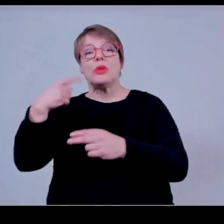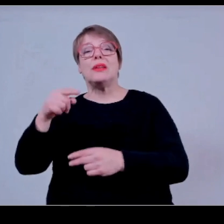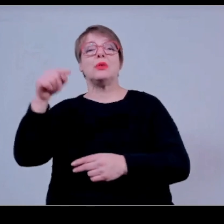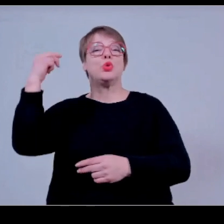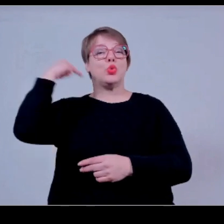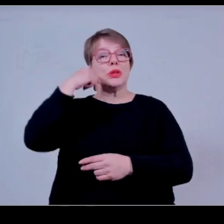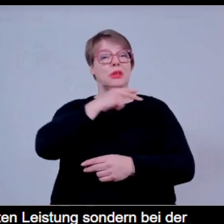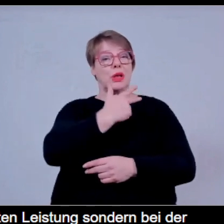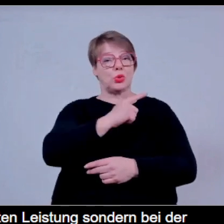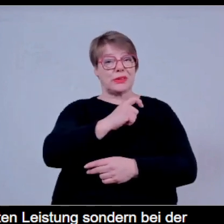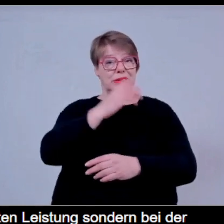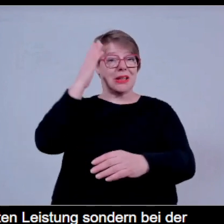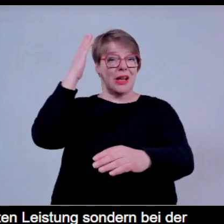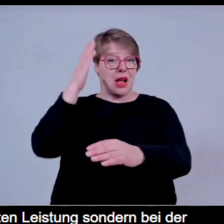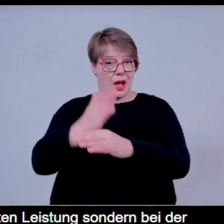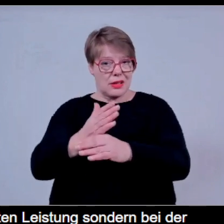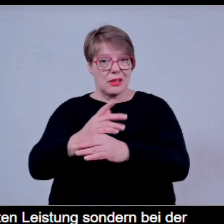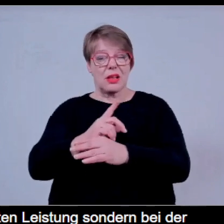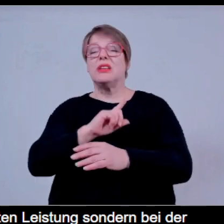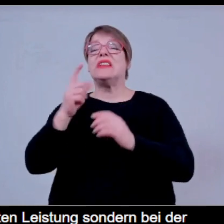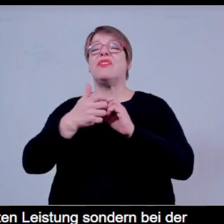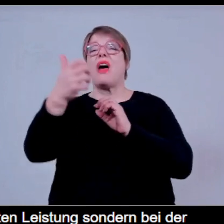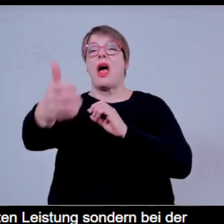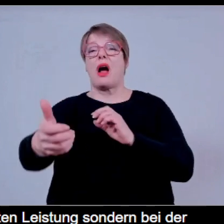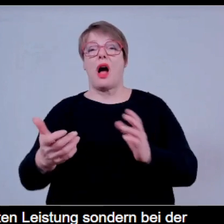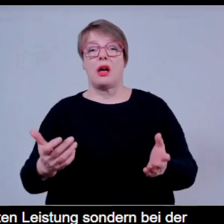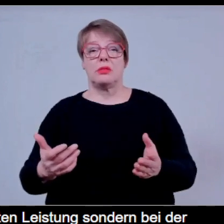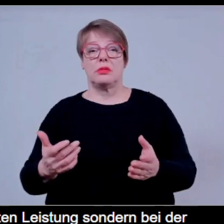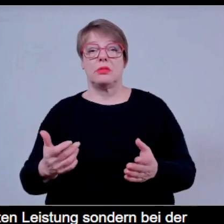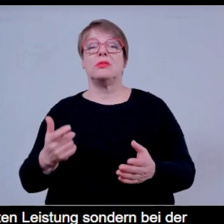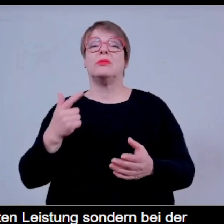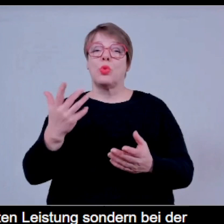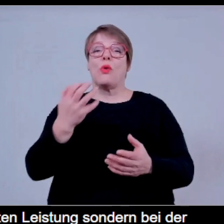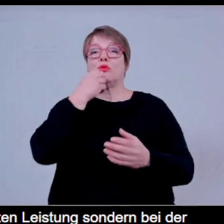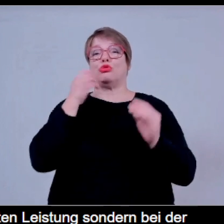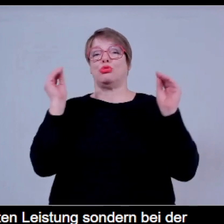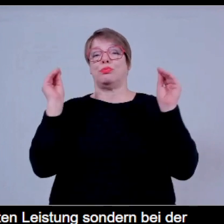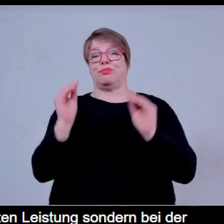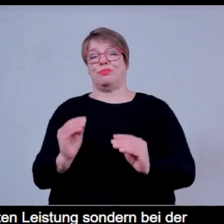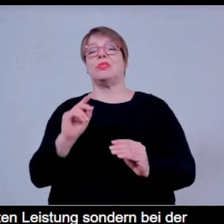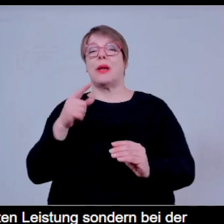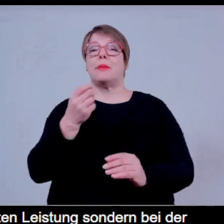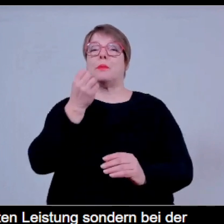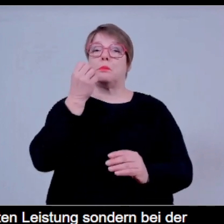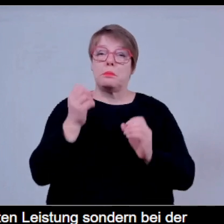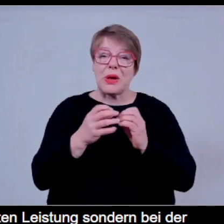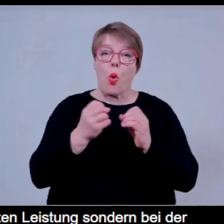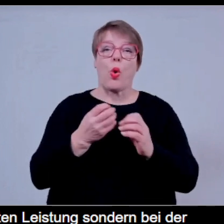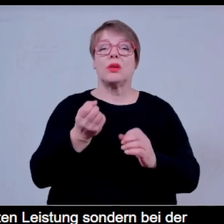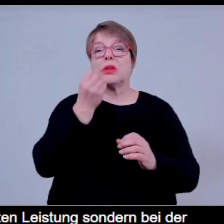sind. Ich will hier durchaus ganz gezielt auch die Handwerkerorganisationen und so weiter einbinden, um zu hören, was denn deren